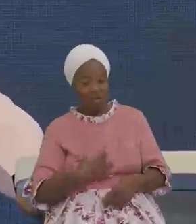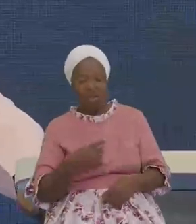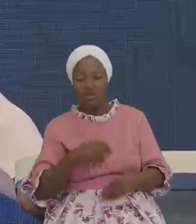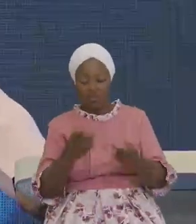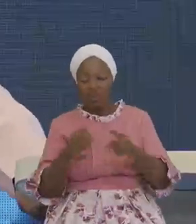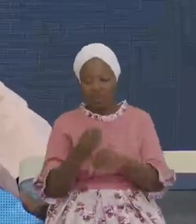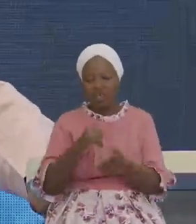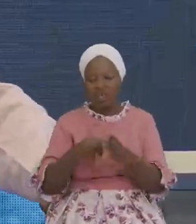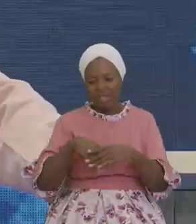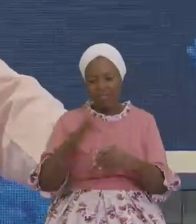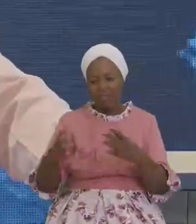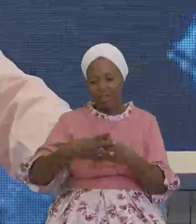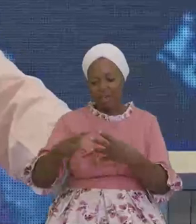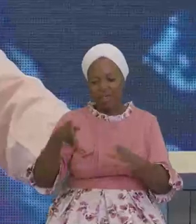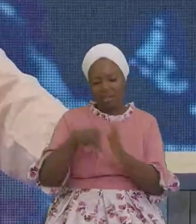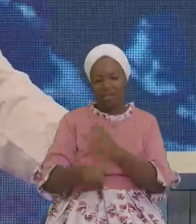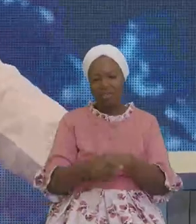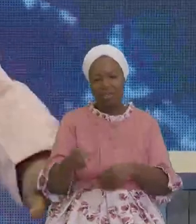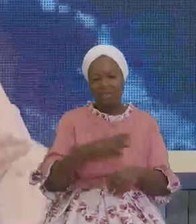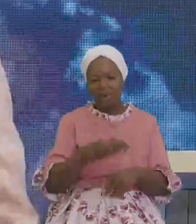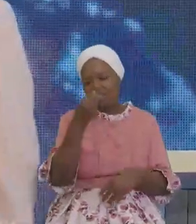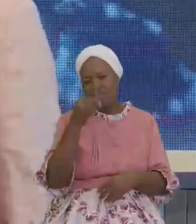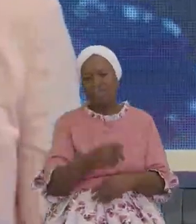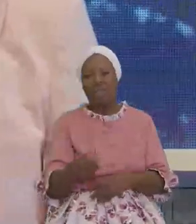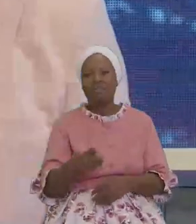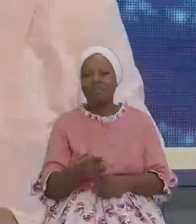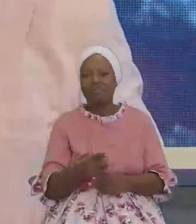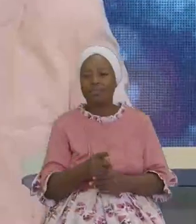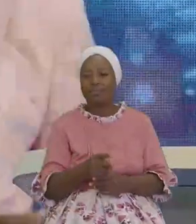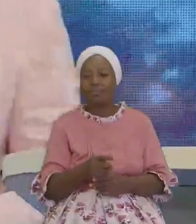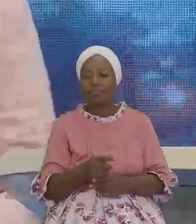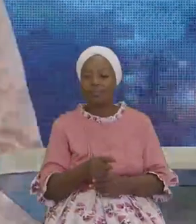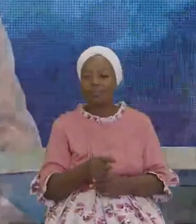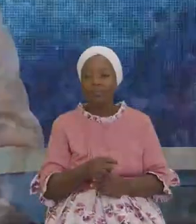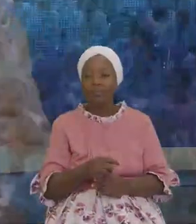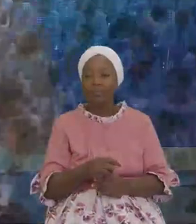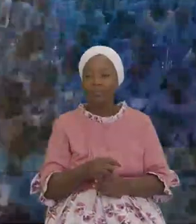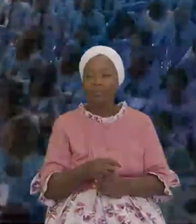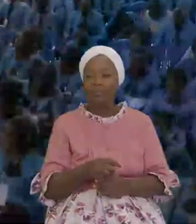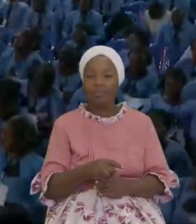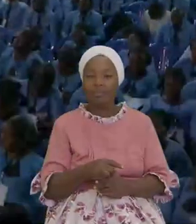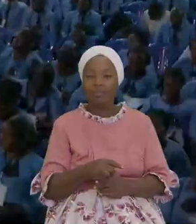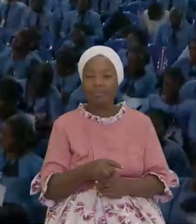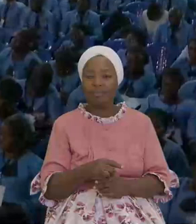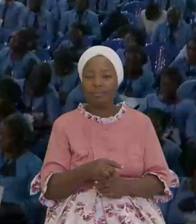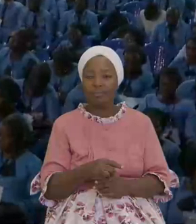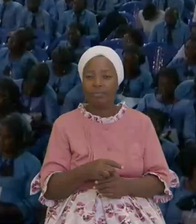quand vous avez faim, vous pouvez les prendre de la cage, les tuer, les manger.